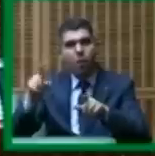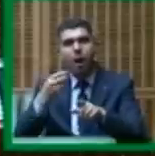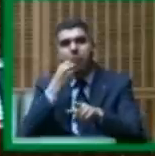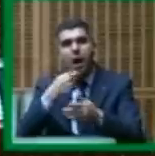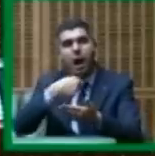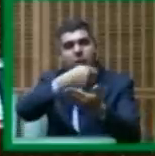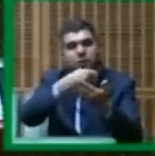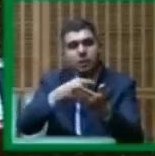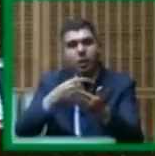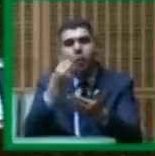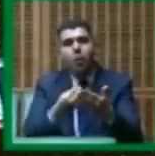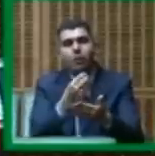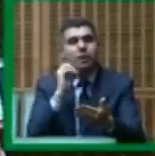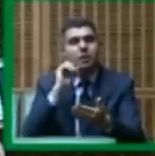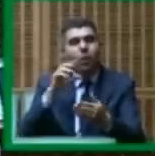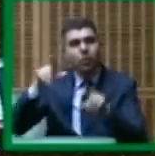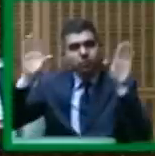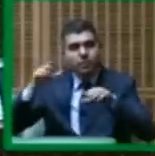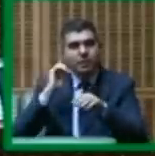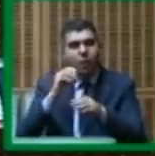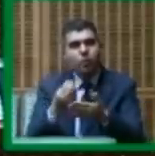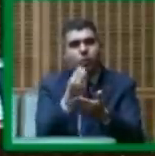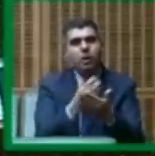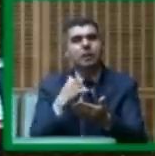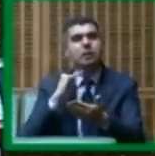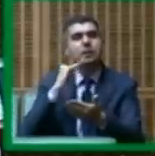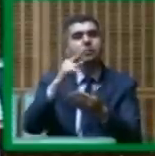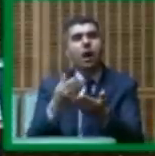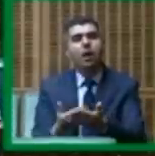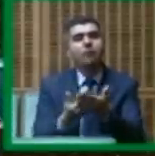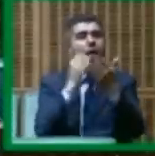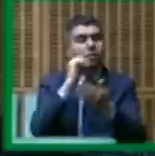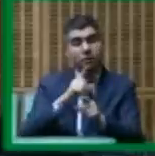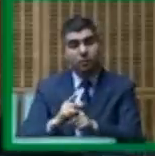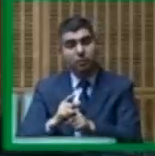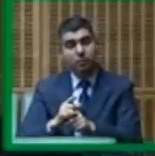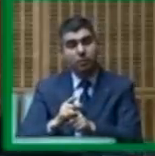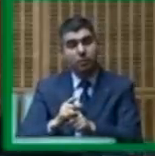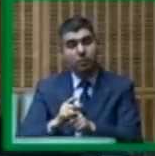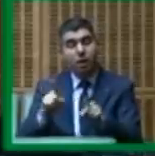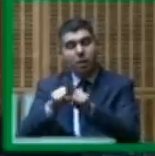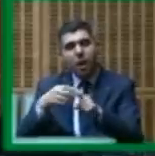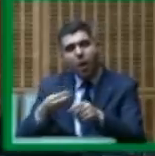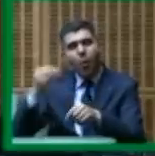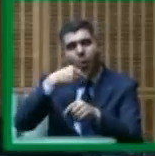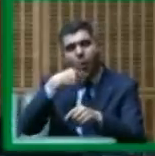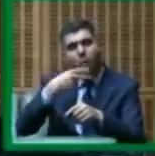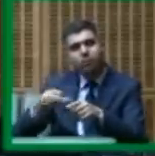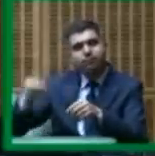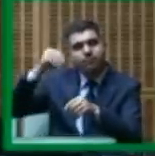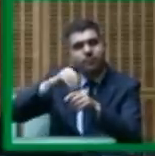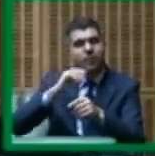كاين واحد المنطق وقبيلة عطيتكم مثال تيسميوه الميزيغابيليزم، عندك تقيس هادي، عندك